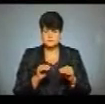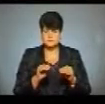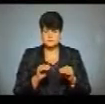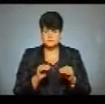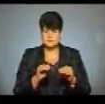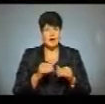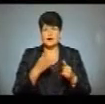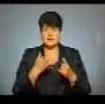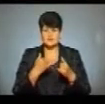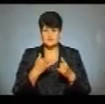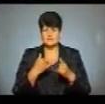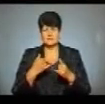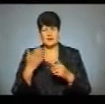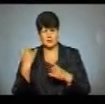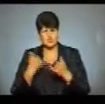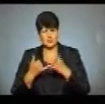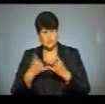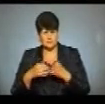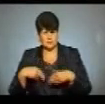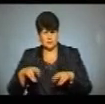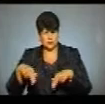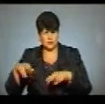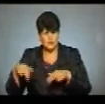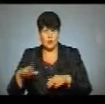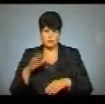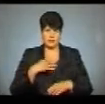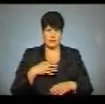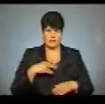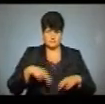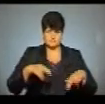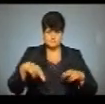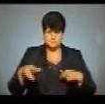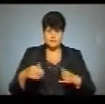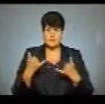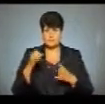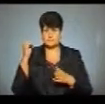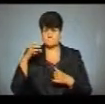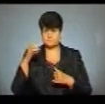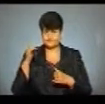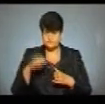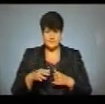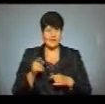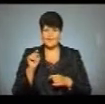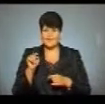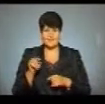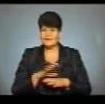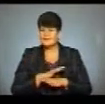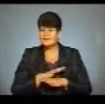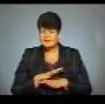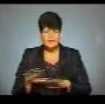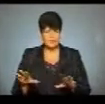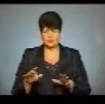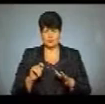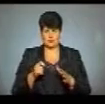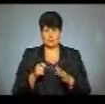замість жовтої, вже верніше по жовті піде біла розмітка фарбою. Світлофори на даний час в мигаючому режимі, але їх не буде включатися,